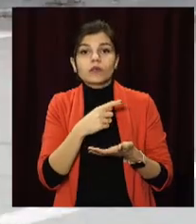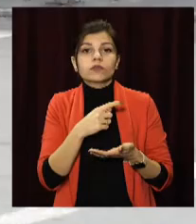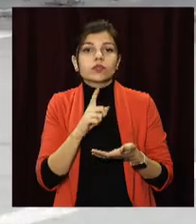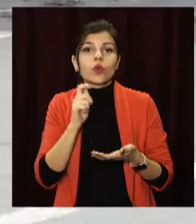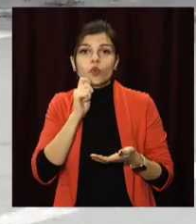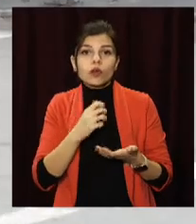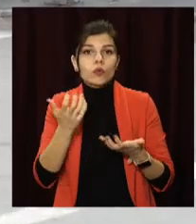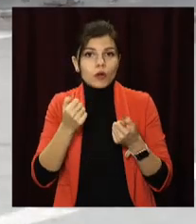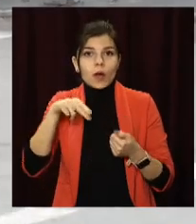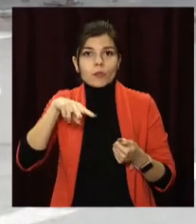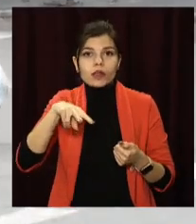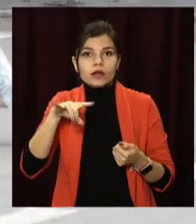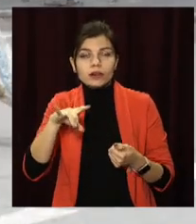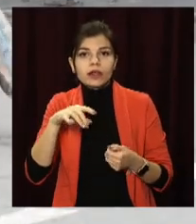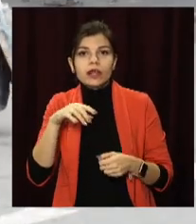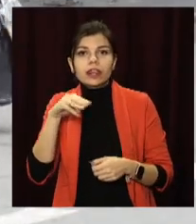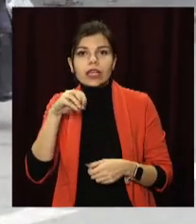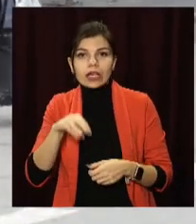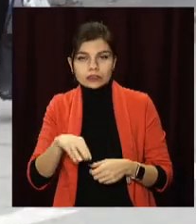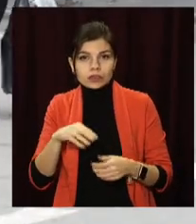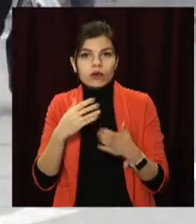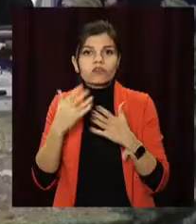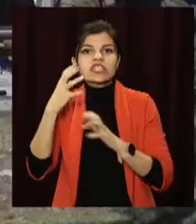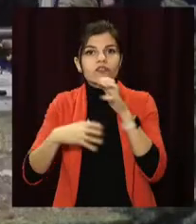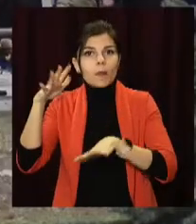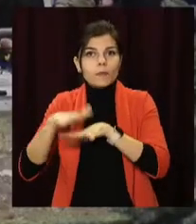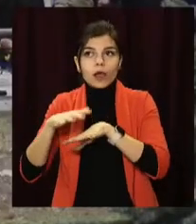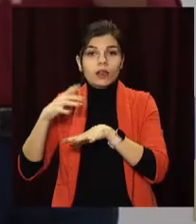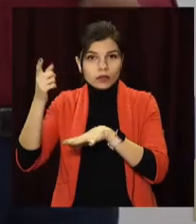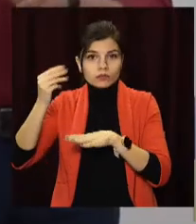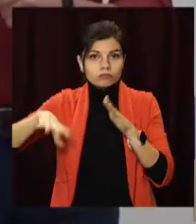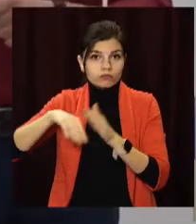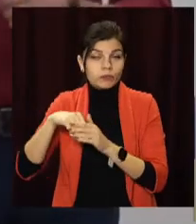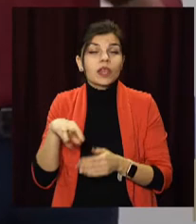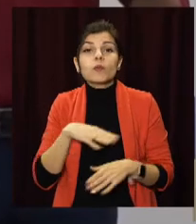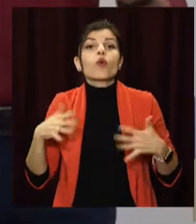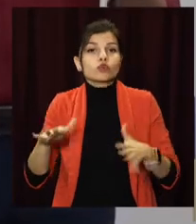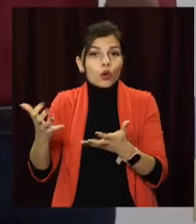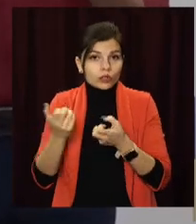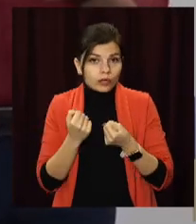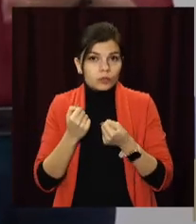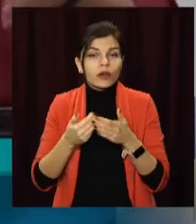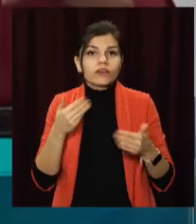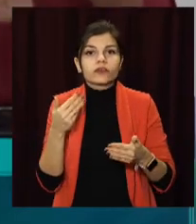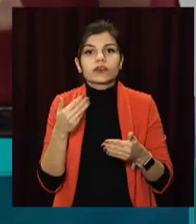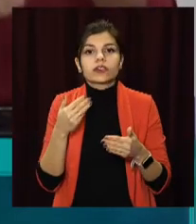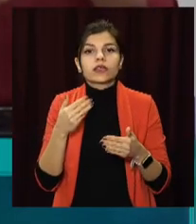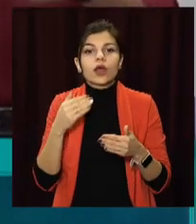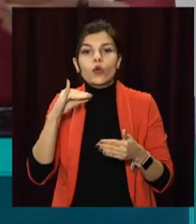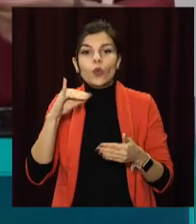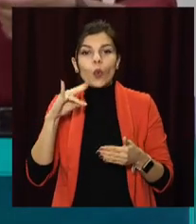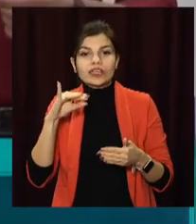першу партію ПЛР-тестів, закуплених коштом Світового банку. Ми вже отримали від